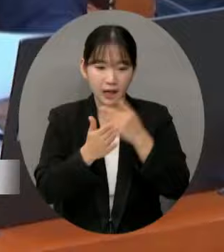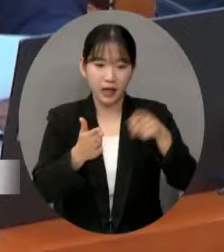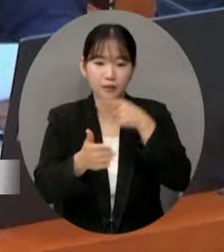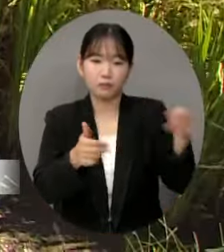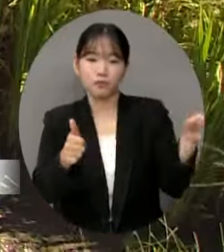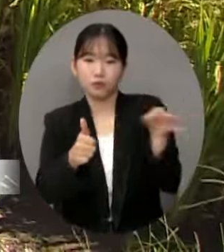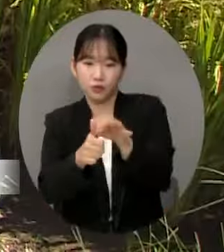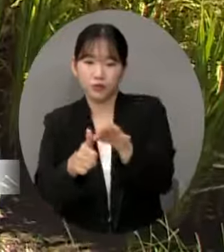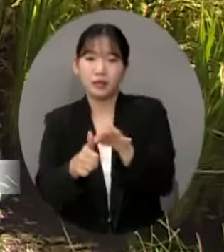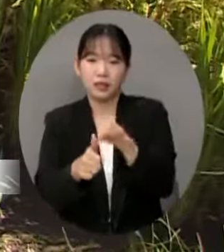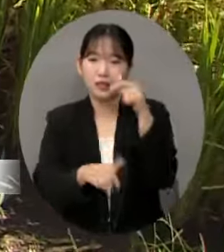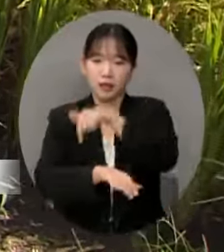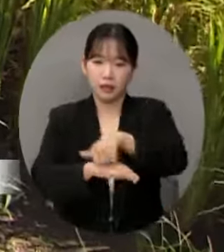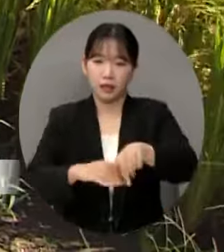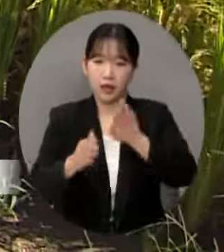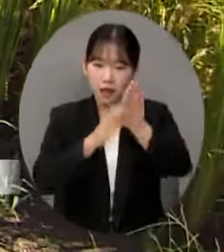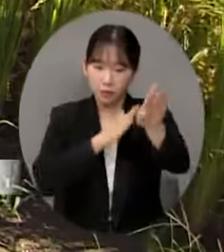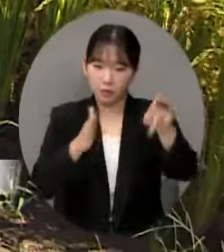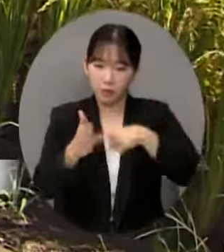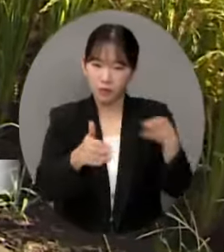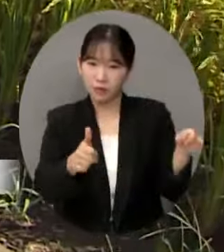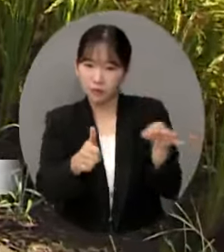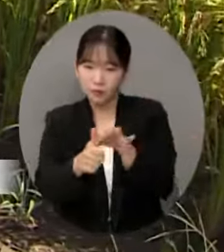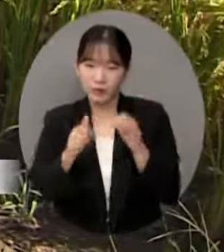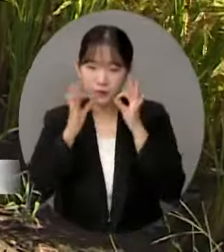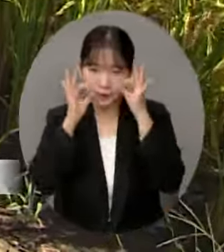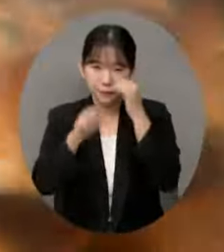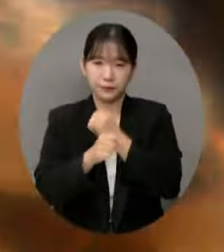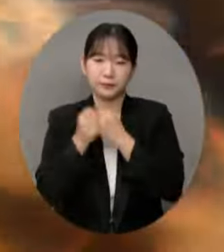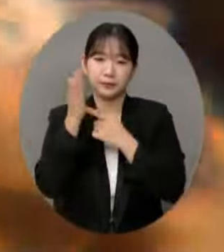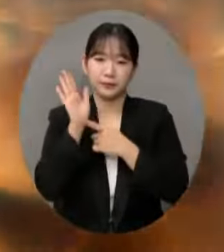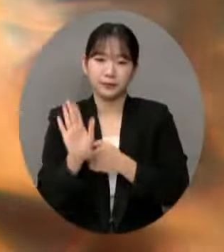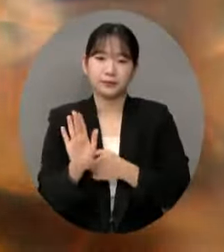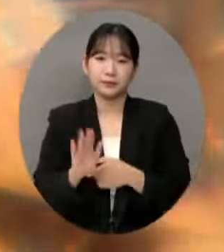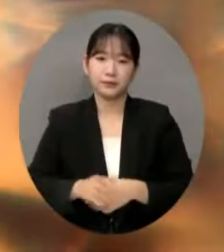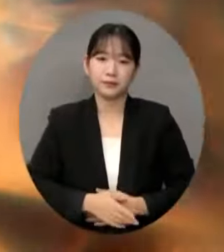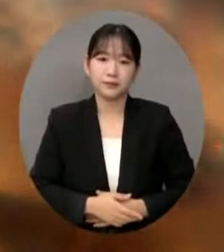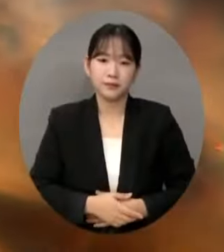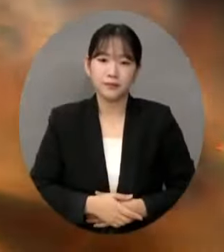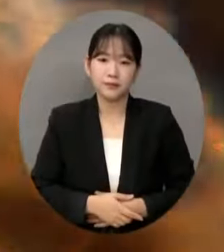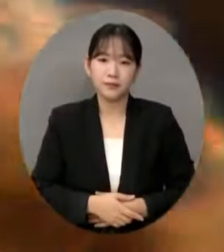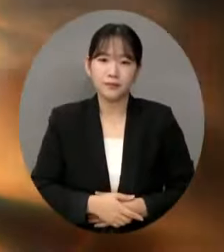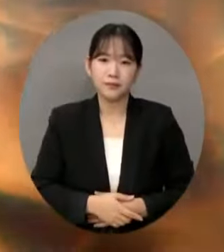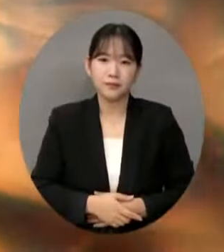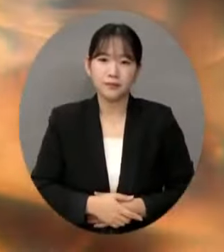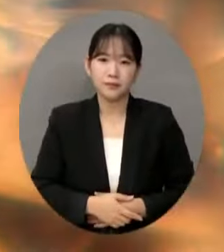방침이라며 추후 보상에 최선을 다하겠다는 입장을 밝혔습니다 MBC 뉴스 서영입니다